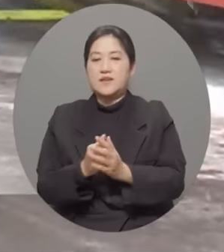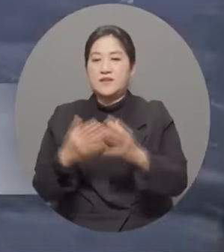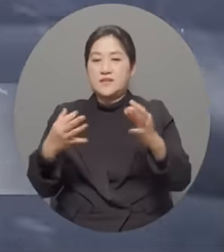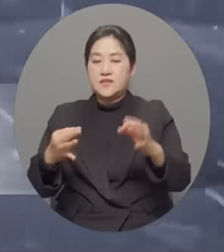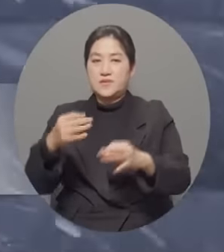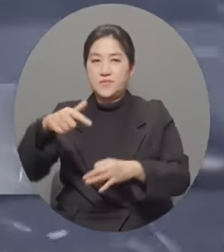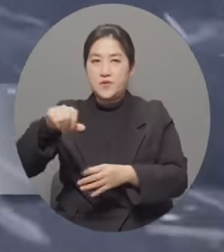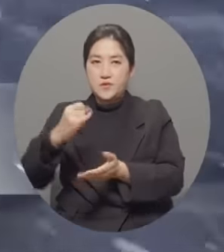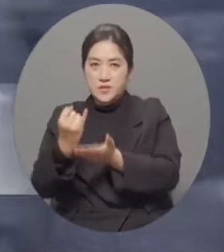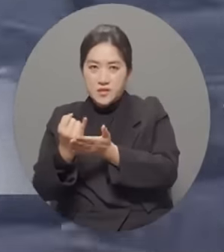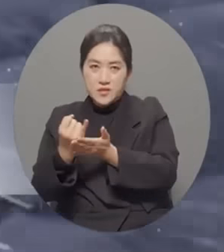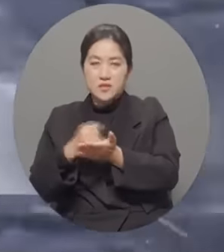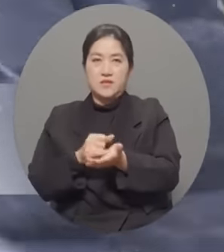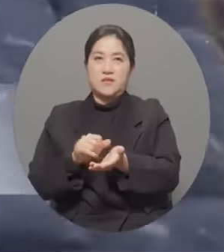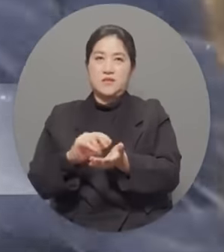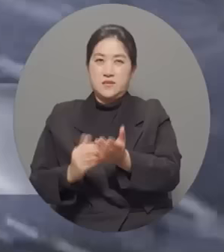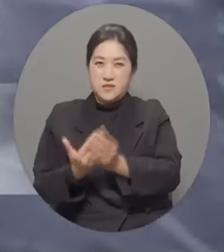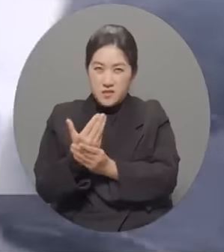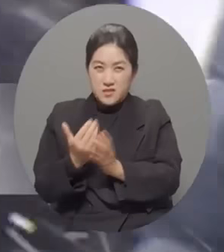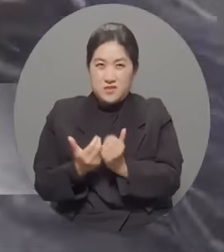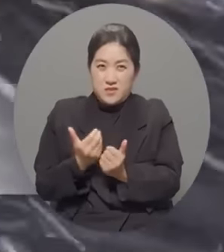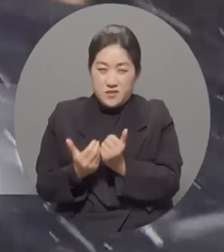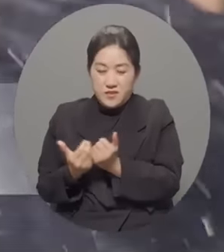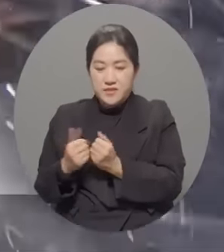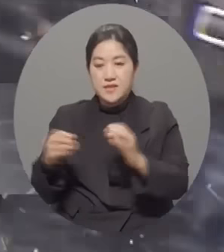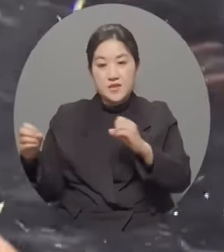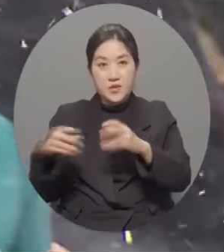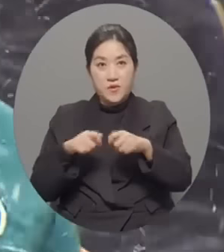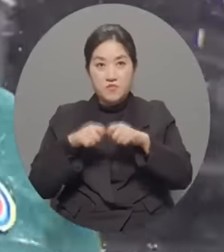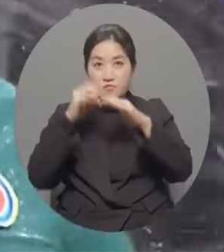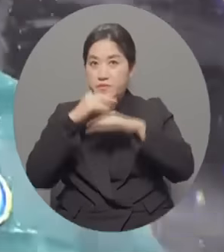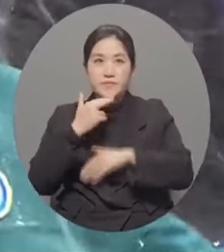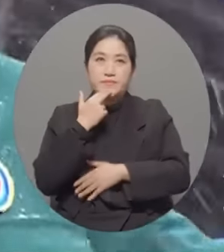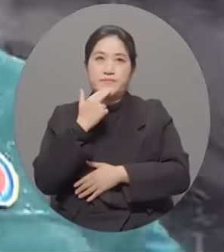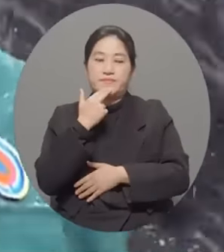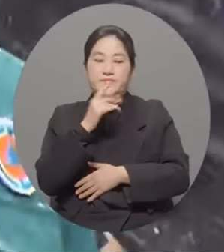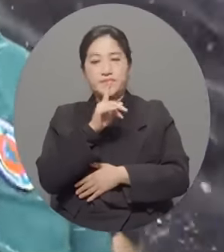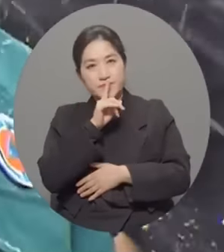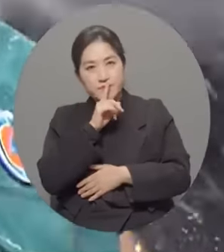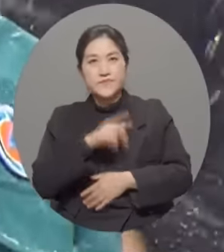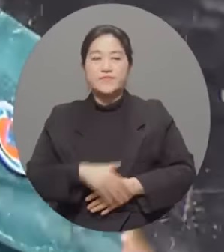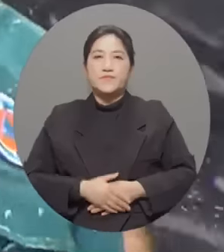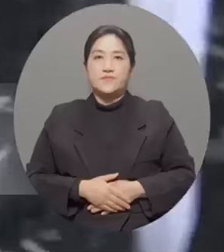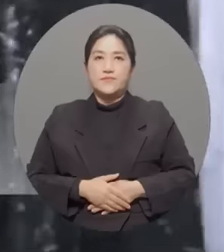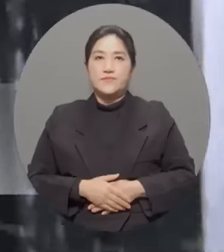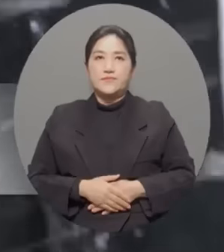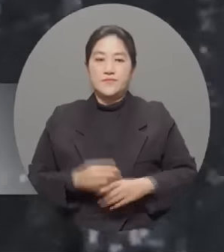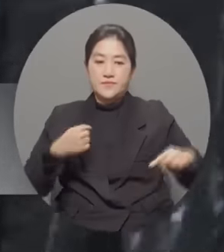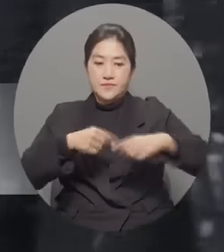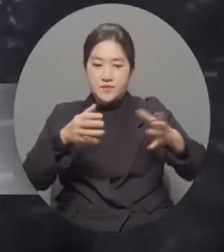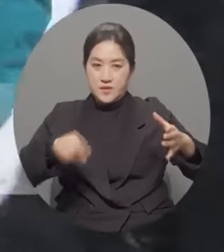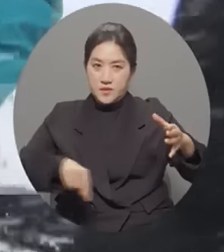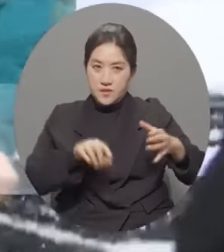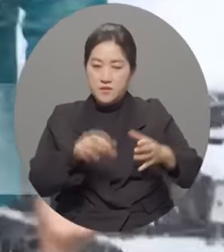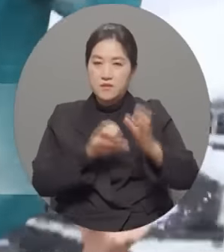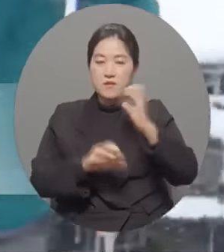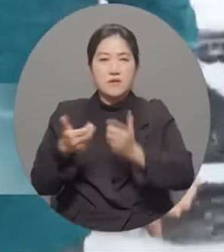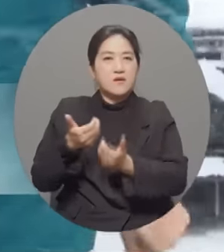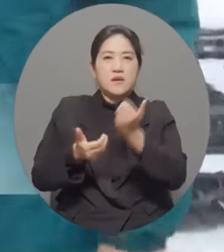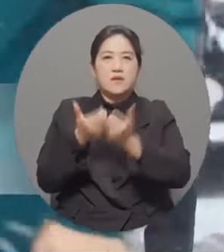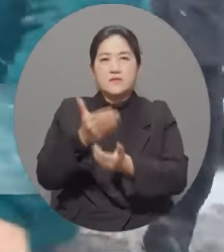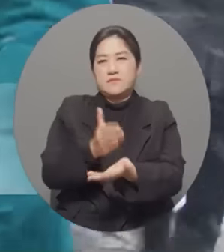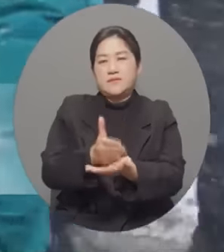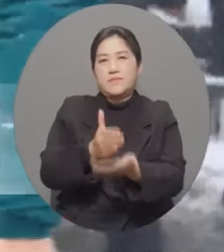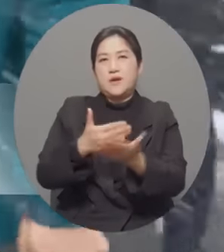등 구체적인 갈등 사안에 대한 대화는 없었던 것으로 전해졌습니다. 당내에서도 더 이상 갈등은